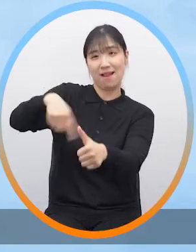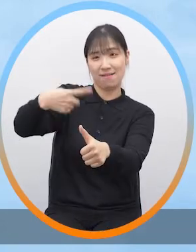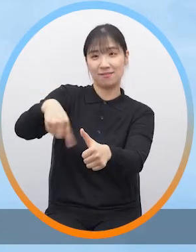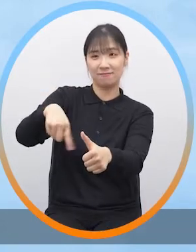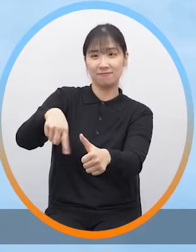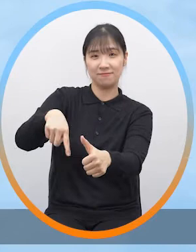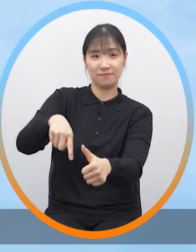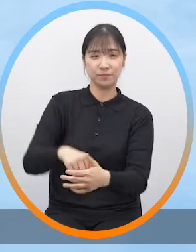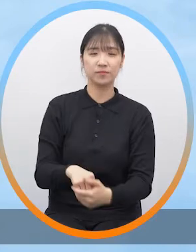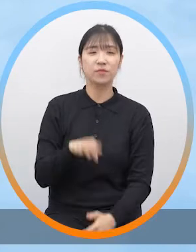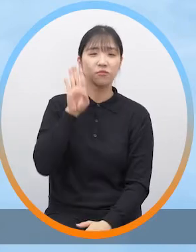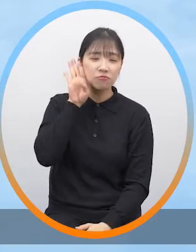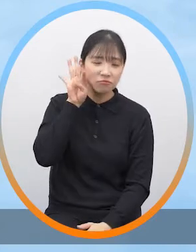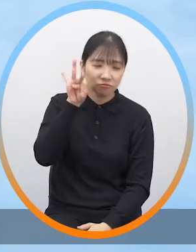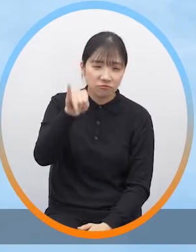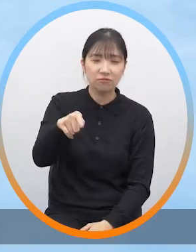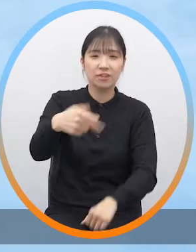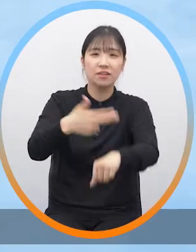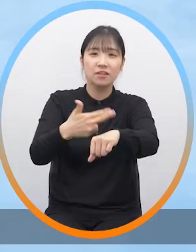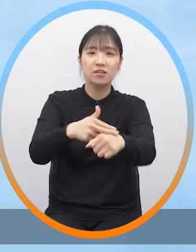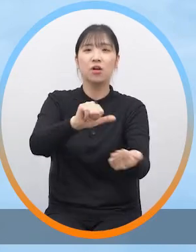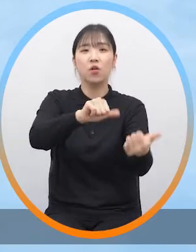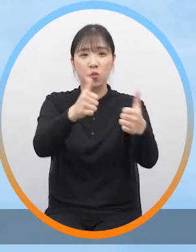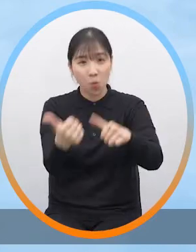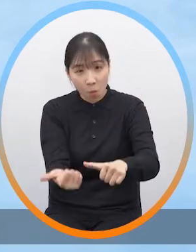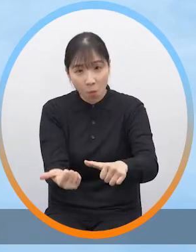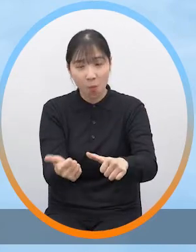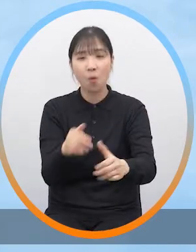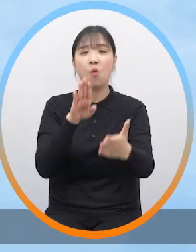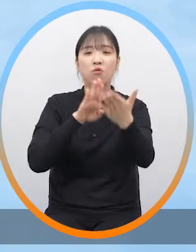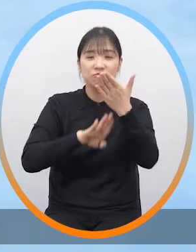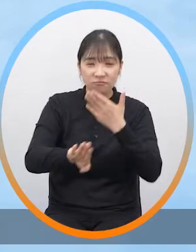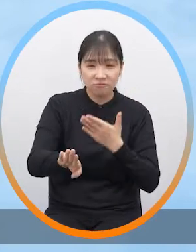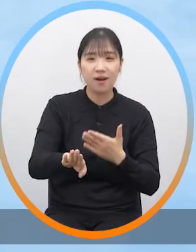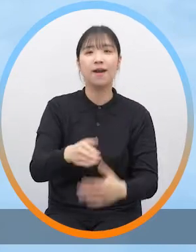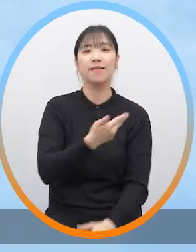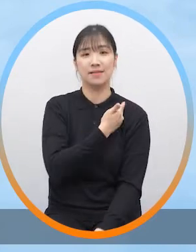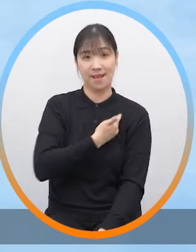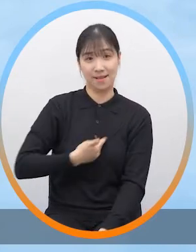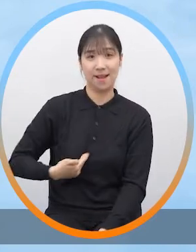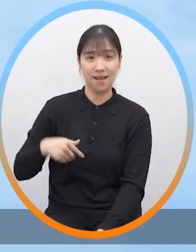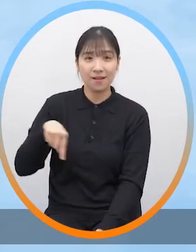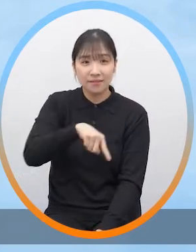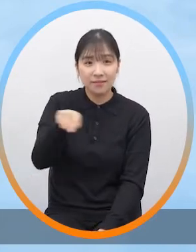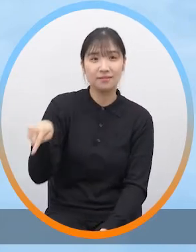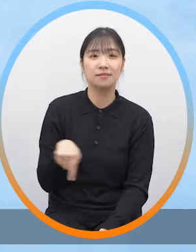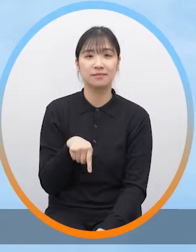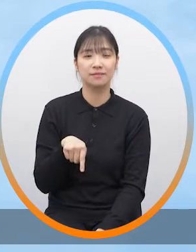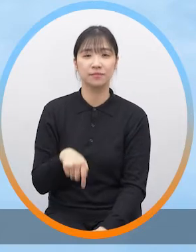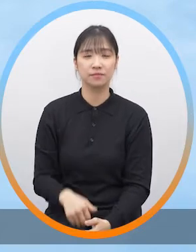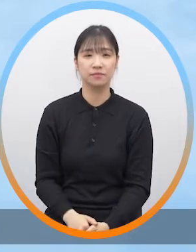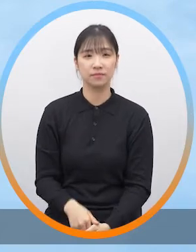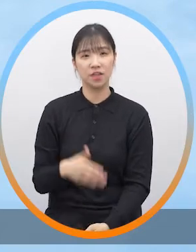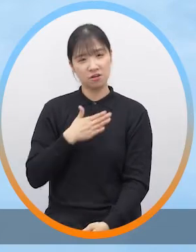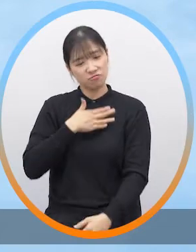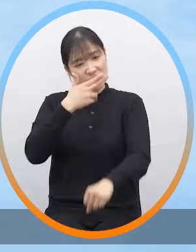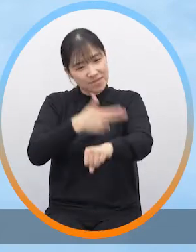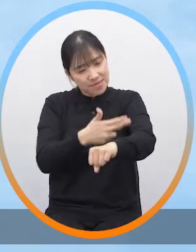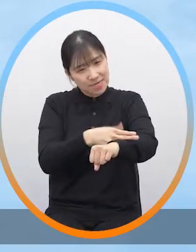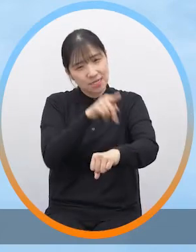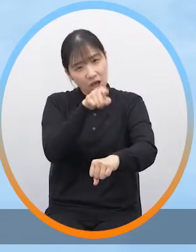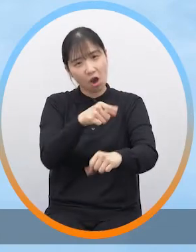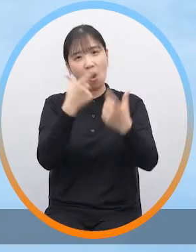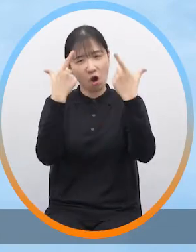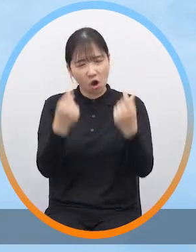합니다. 그러다가 그 스승이 돌아가셔요. 그러면 그 스승이 돌아가신 다음에 그 제자들이 우리